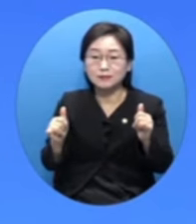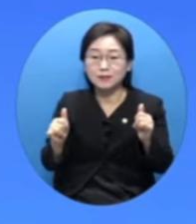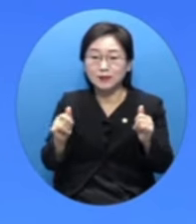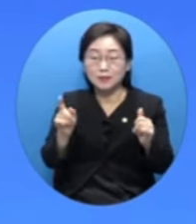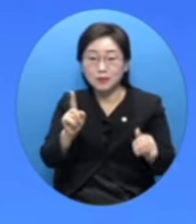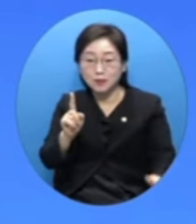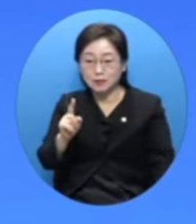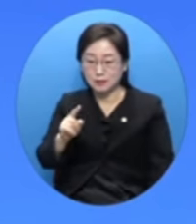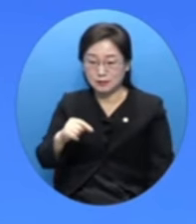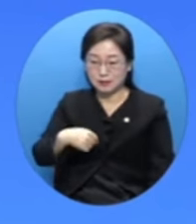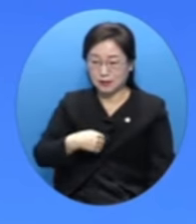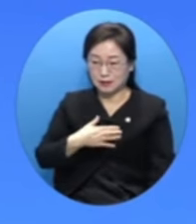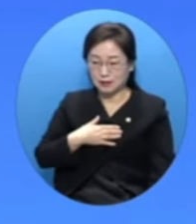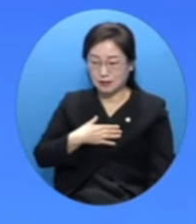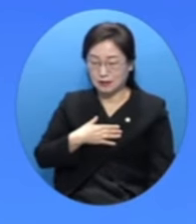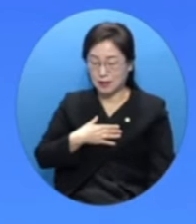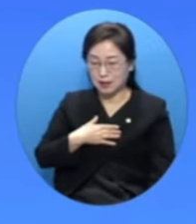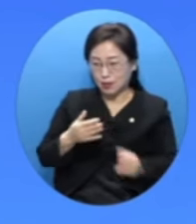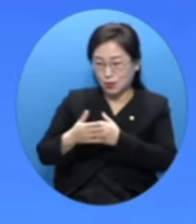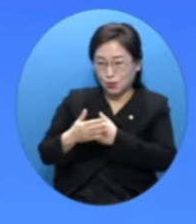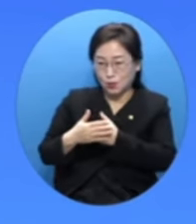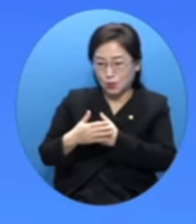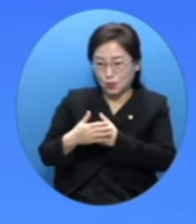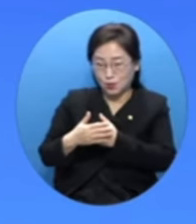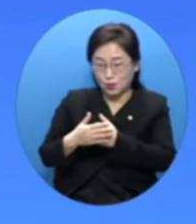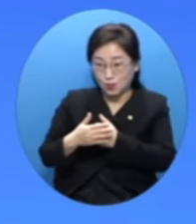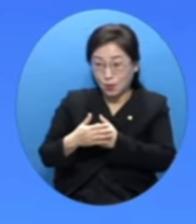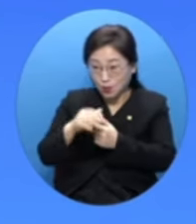자기에게 뭔가 도움을 줄 사람 옆에 가까이 가려고 합니다.